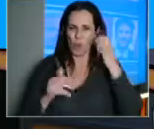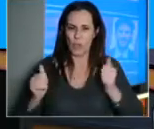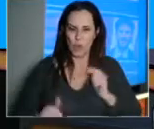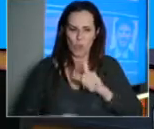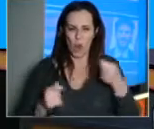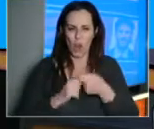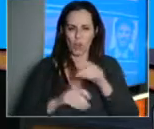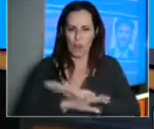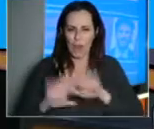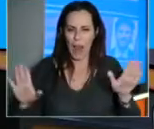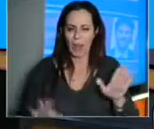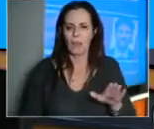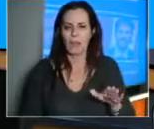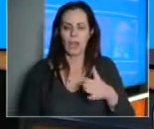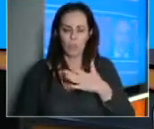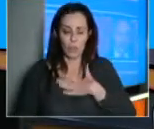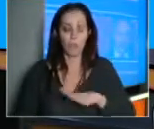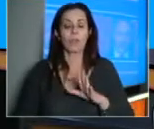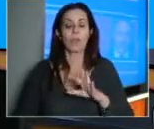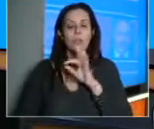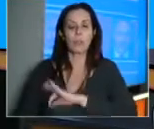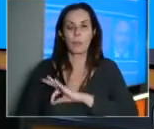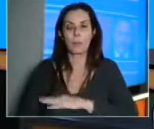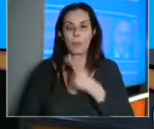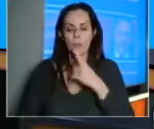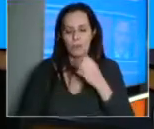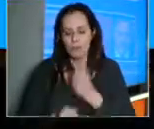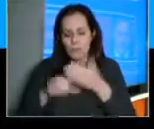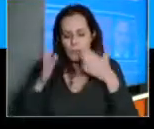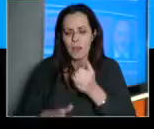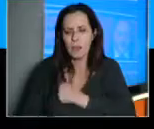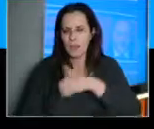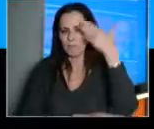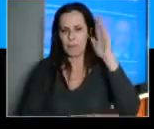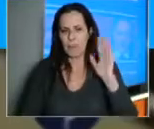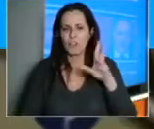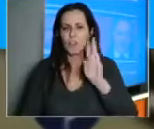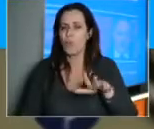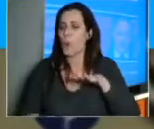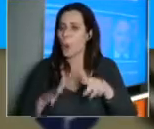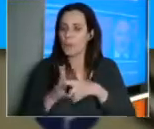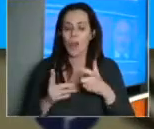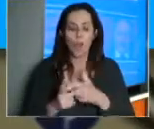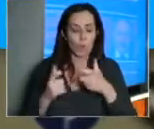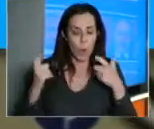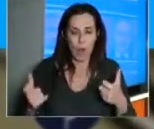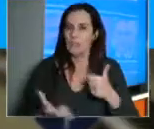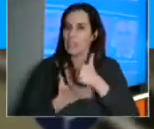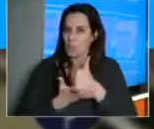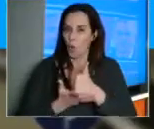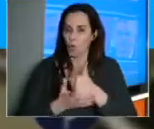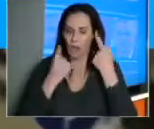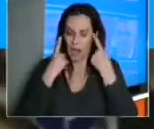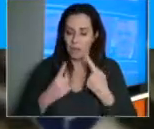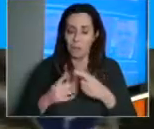חוק הגיור. אז אני רוצה להגיד רגע לליברמן, רגע, להשלים את המסע ומתן של ליברמן. אני אומר, תתעסק בנושא דת ומדינה. יש פה קואליציה גדולה, עם נציגות גדולה מאוד